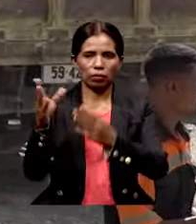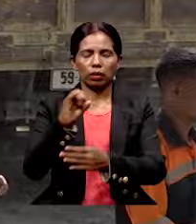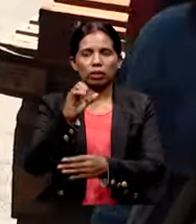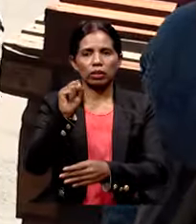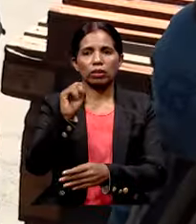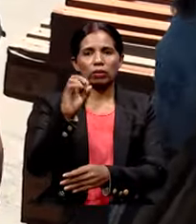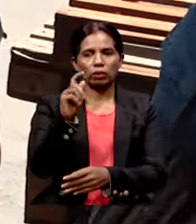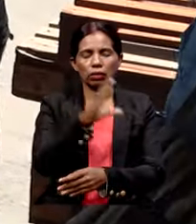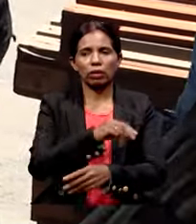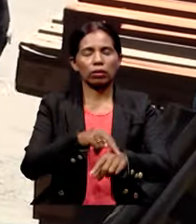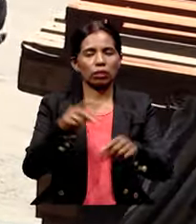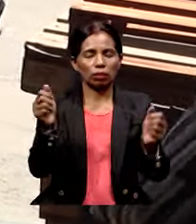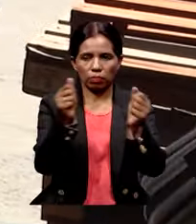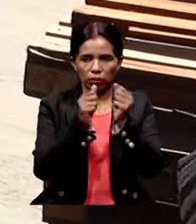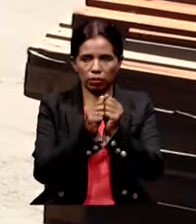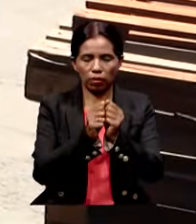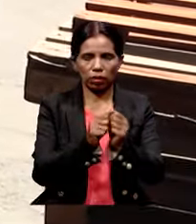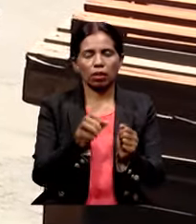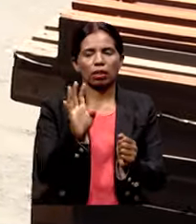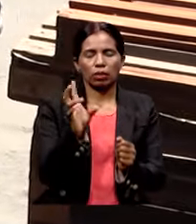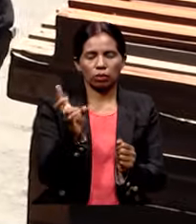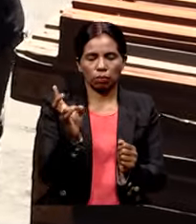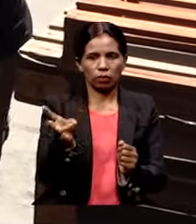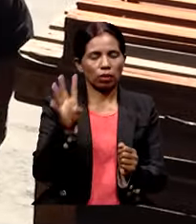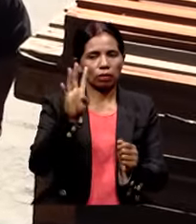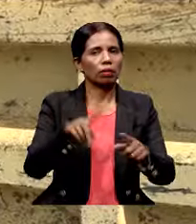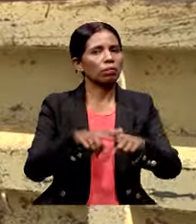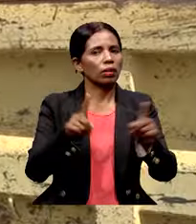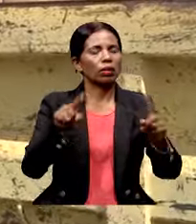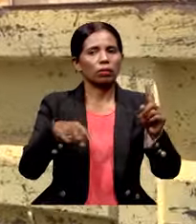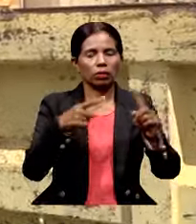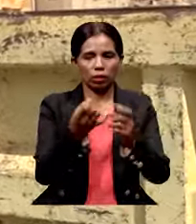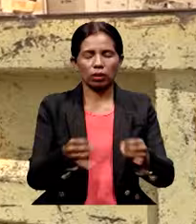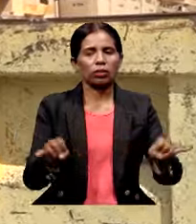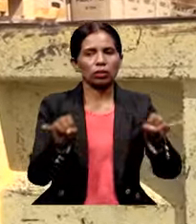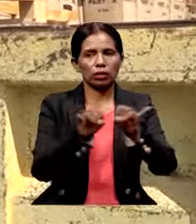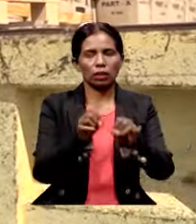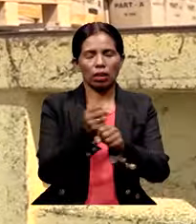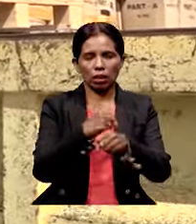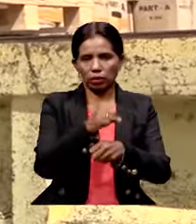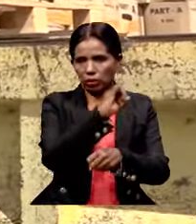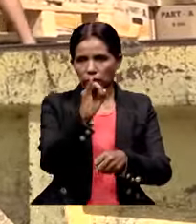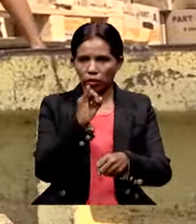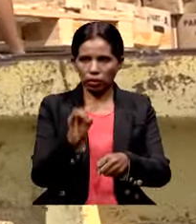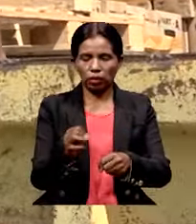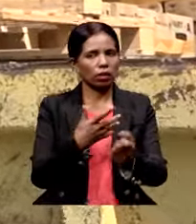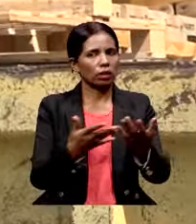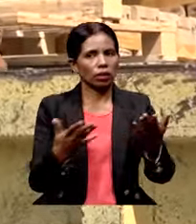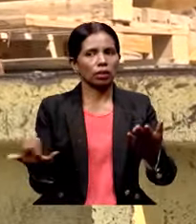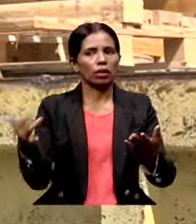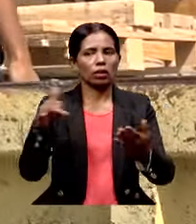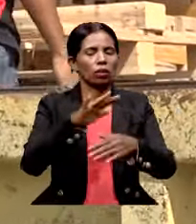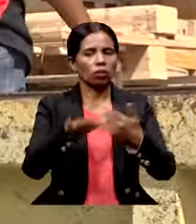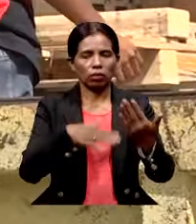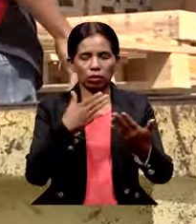Nacional Farmacia hamutuk item hitunulu resin hat mai be bain hira Instituto refere halu identifikasaun sasan hirak ne